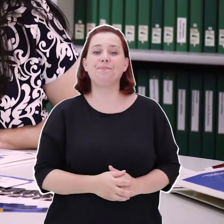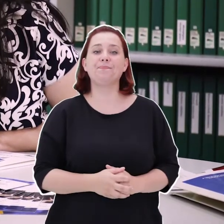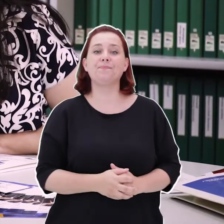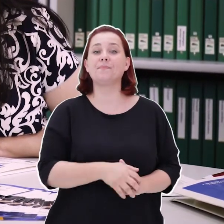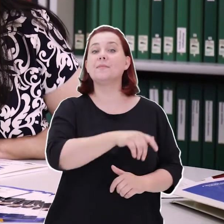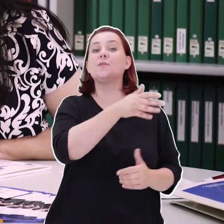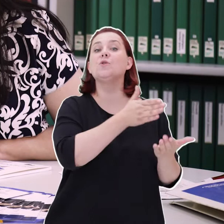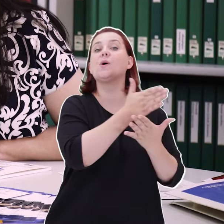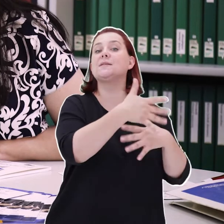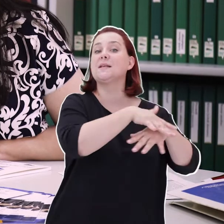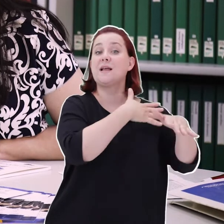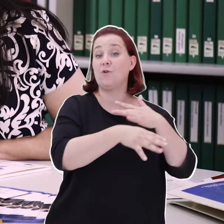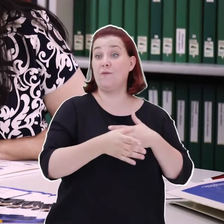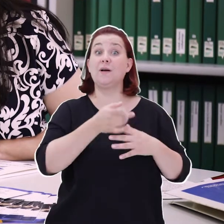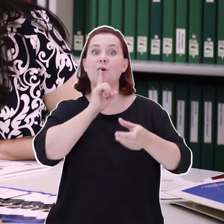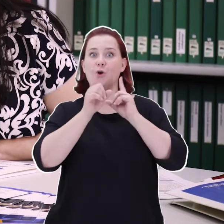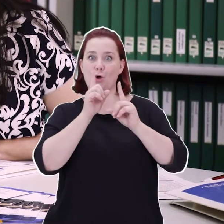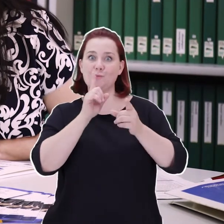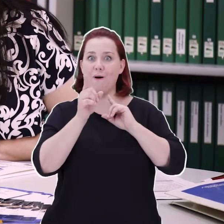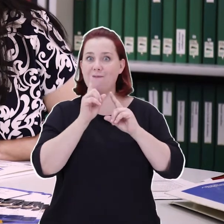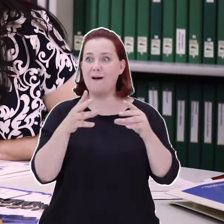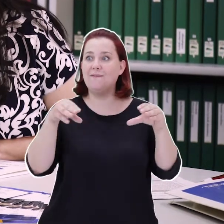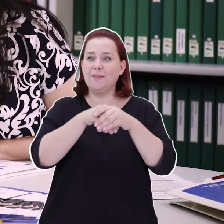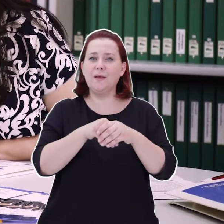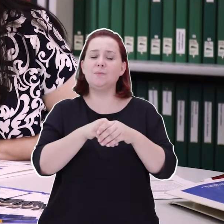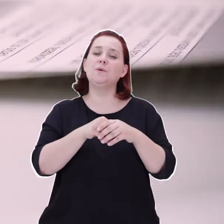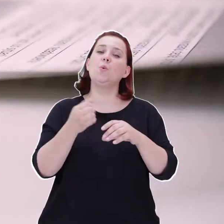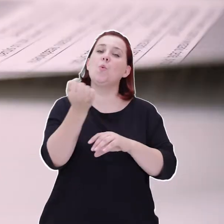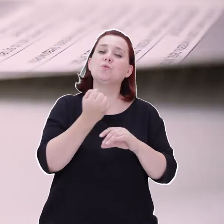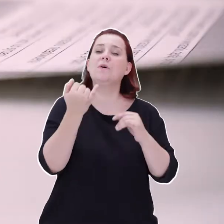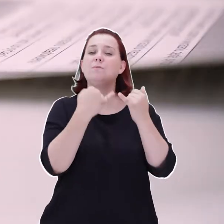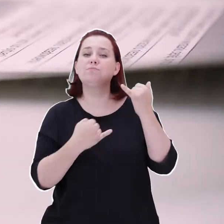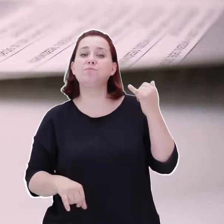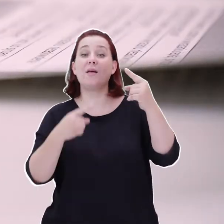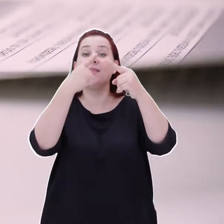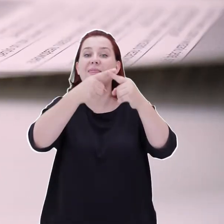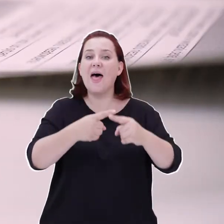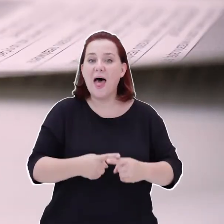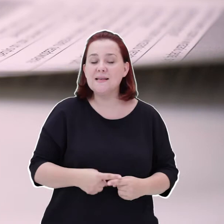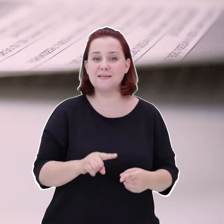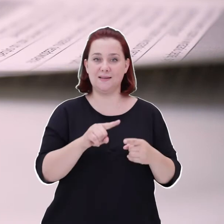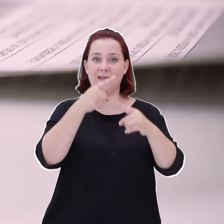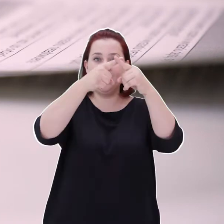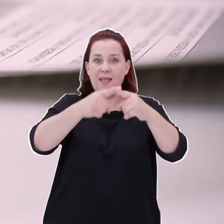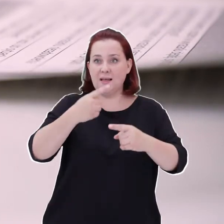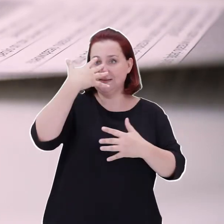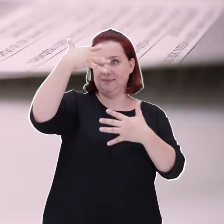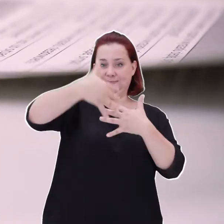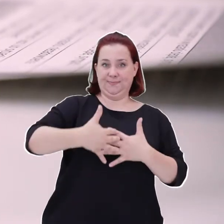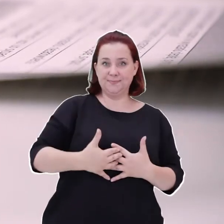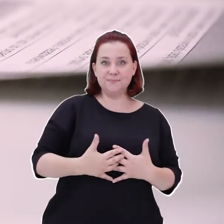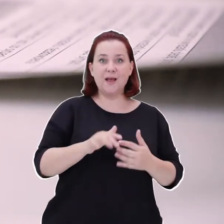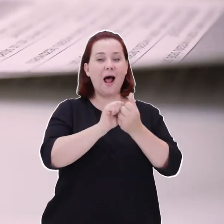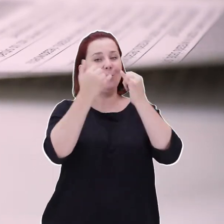Doradca zawodowy w trakcie rozmowy może wykorzystać różnego typu narzędzia, typu testy, autotesty czy